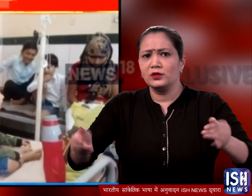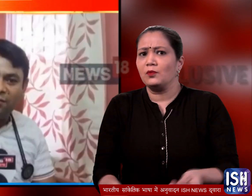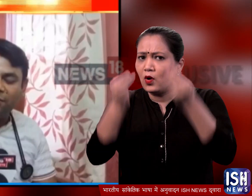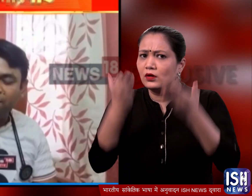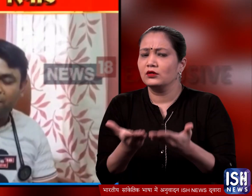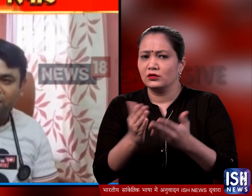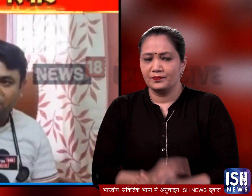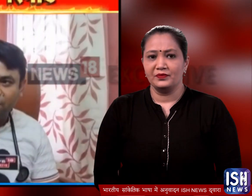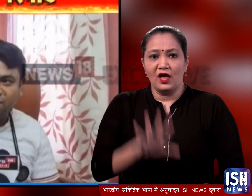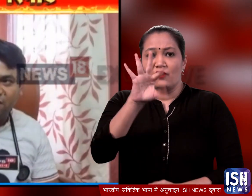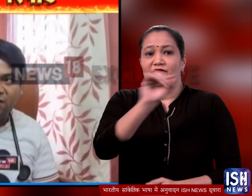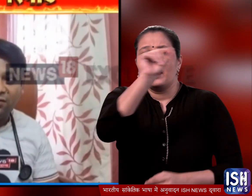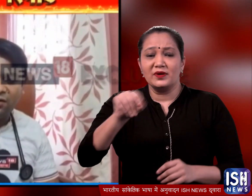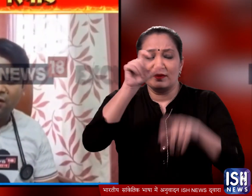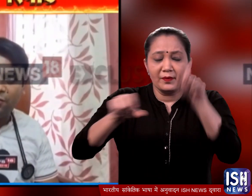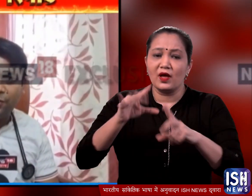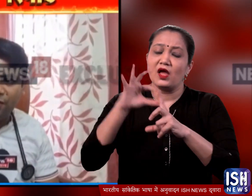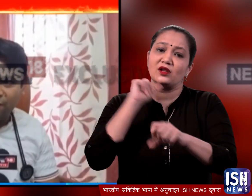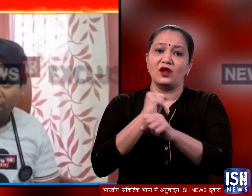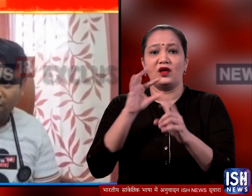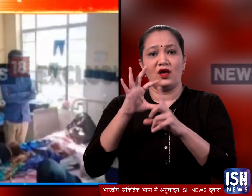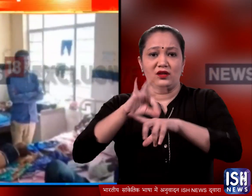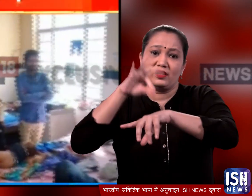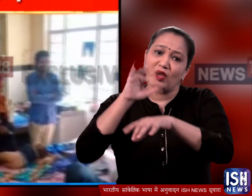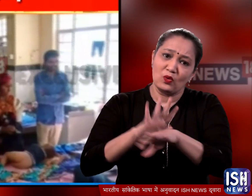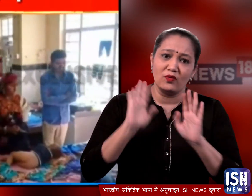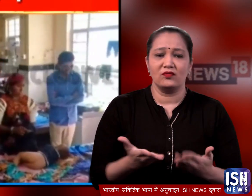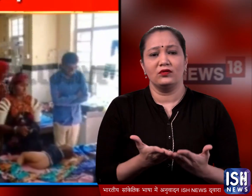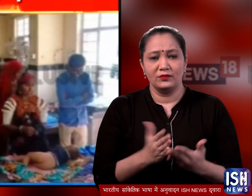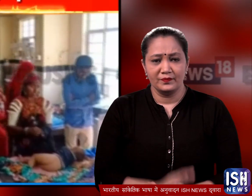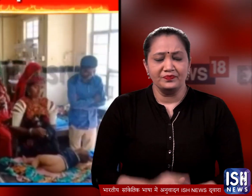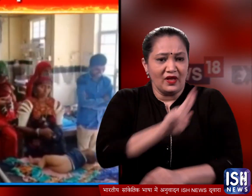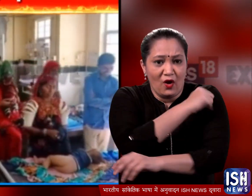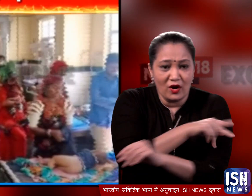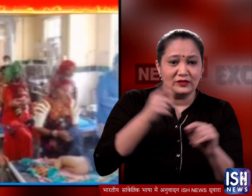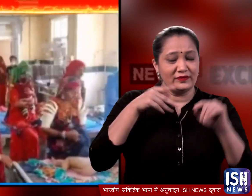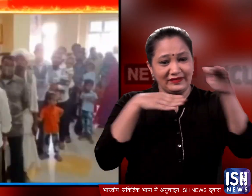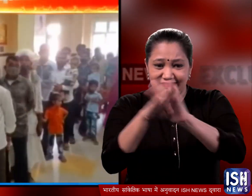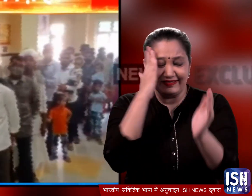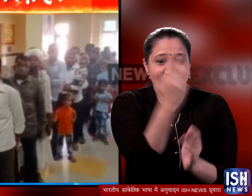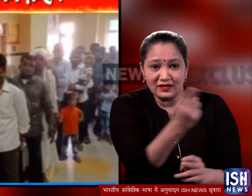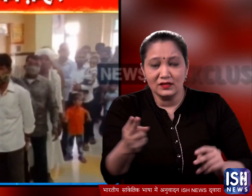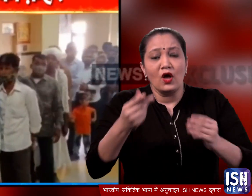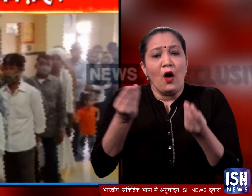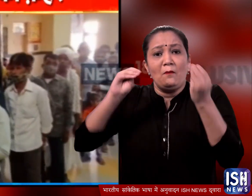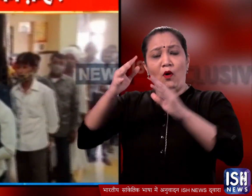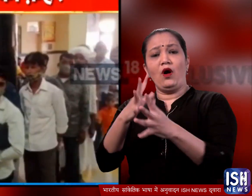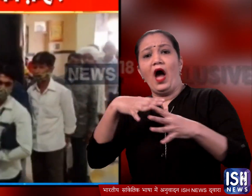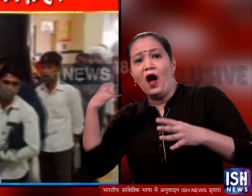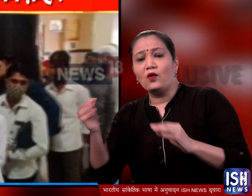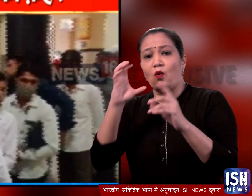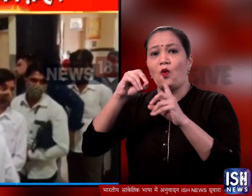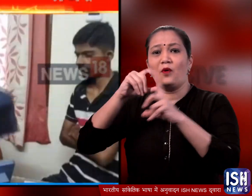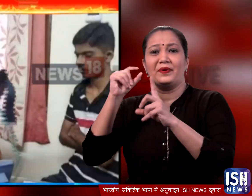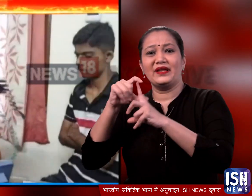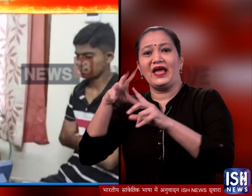ज्यादा ही रहे। लगभग 50% लोग ऐसे हैं कि जिनका डेंगू पॉजिटिव आ रहा है। हर जगह अस्पतालों में जितने मरीज भर्ती हुए, उससे ज्यादा मरीजों की भीड़